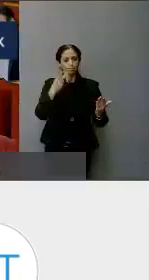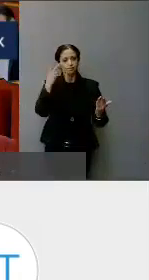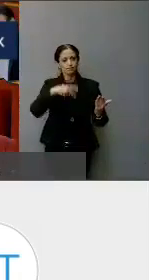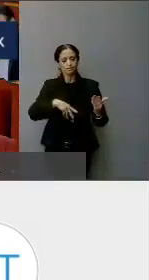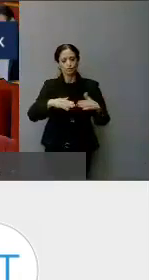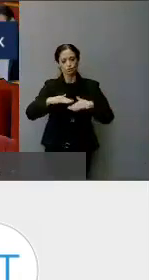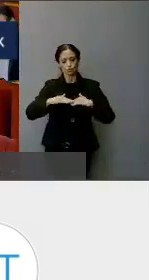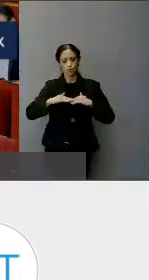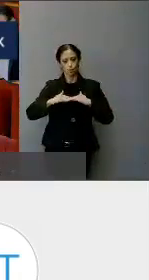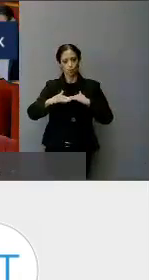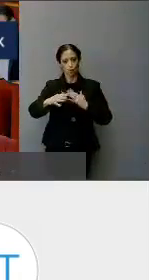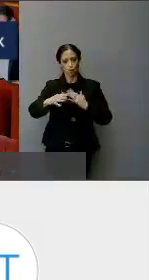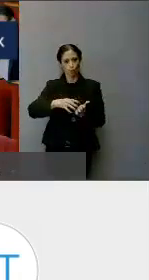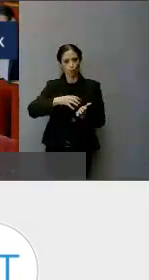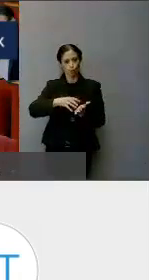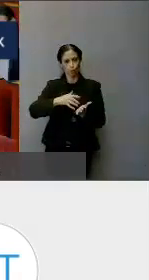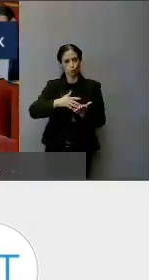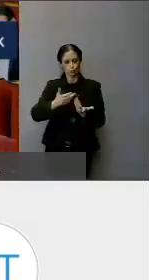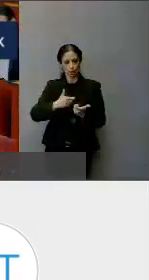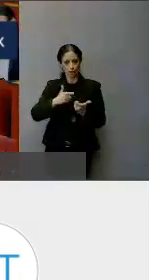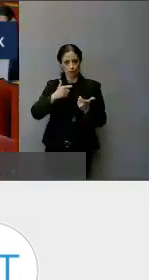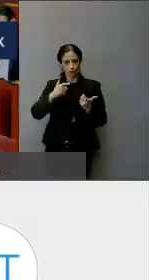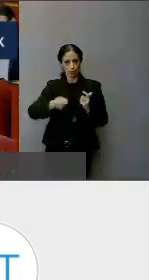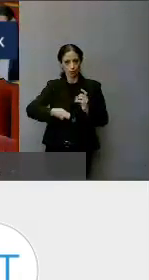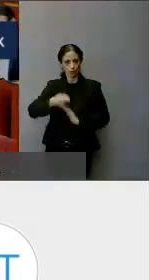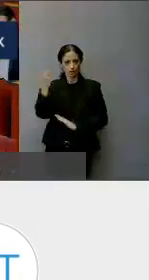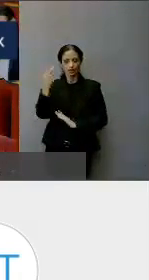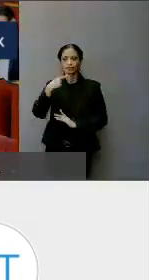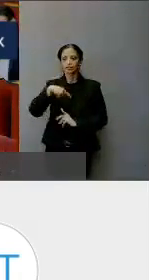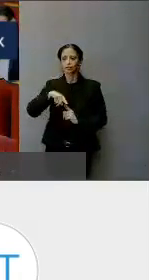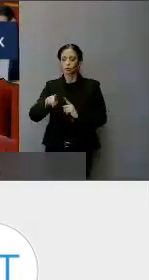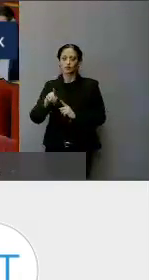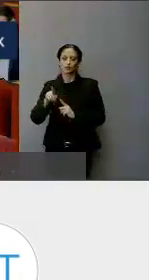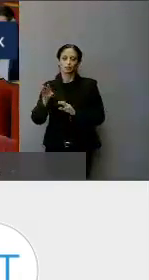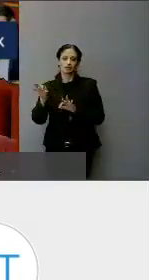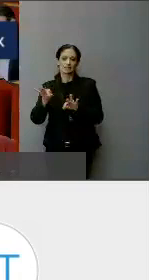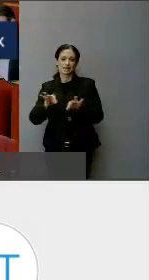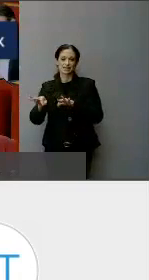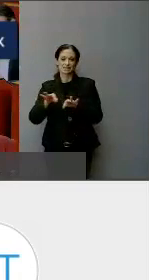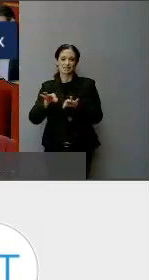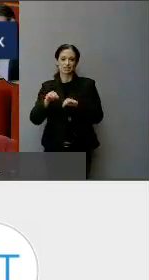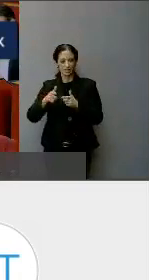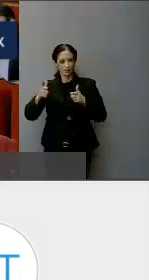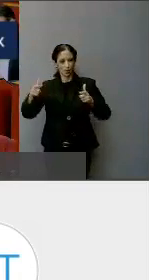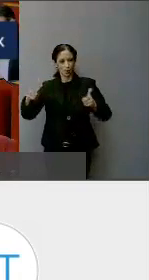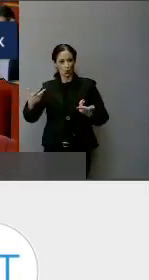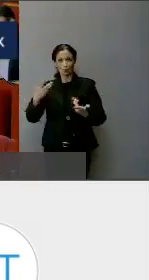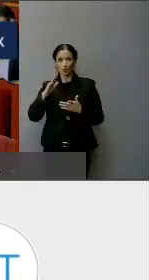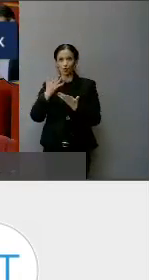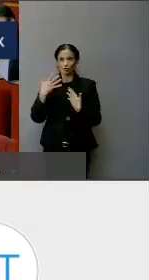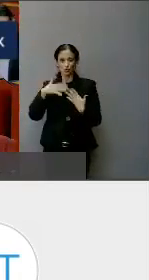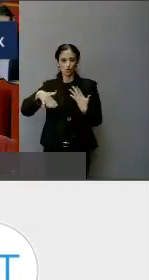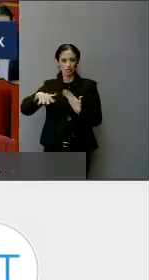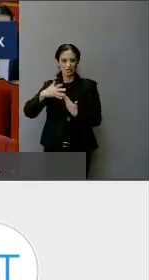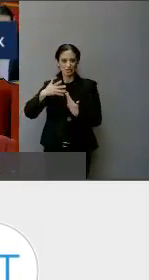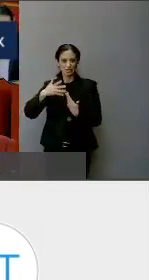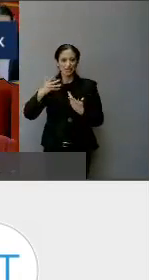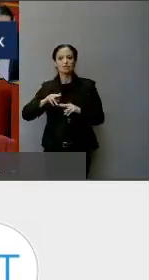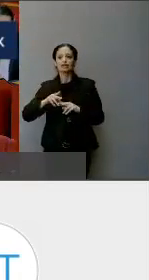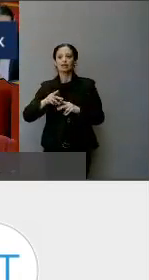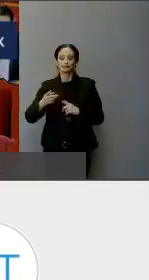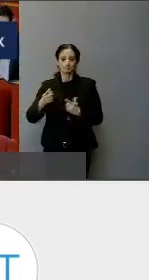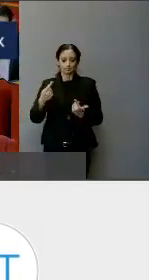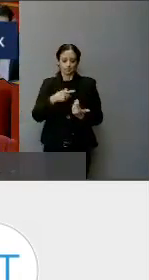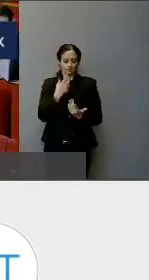di suolo quindi contrario a quelle che sono le strategie nazionali e regionali di sviluppo sostenibile dovete fare qualche cosa per